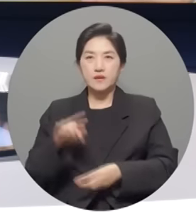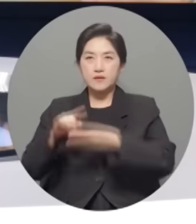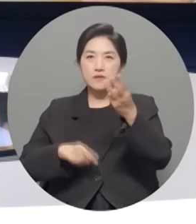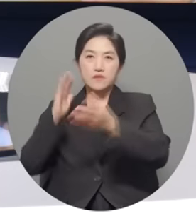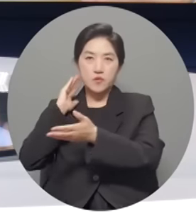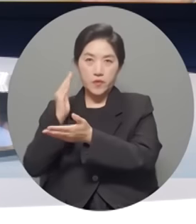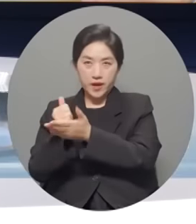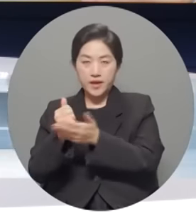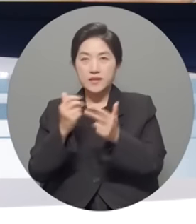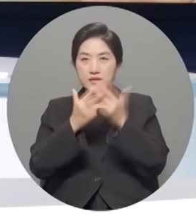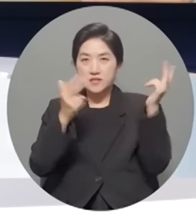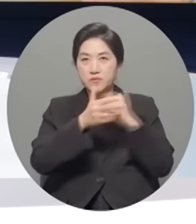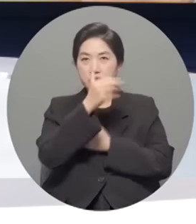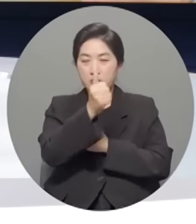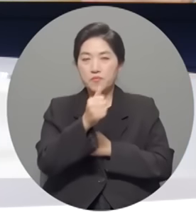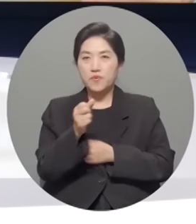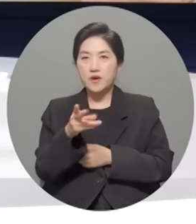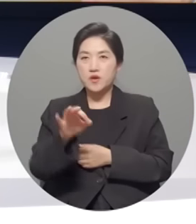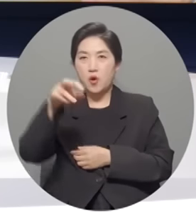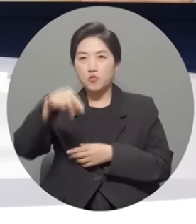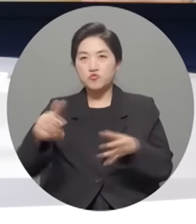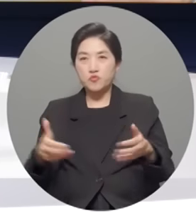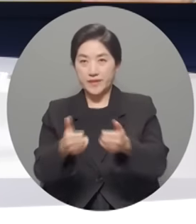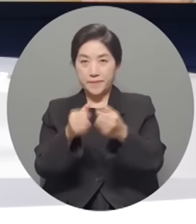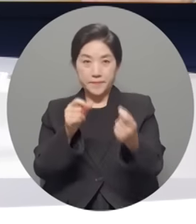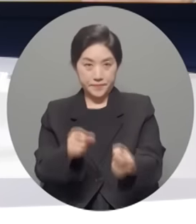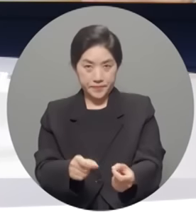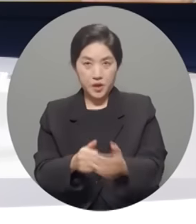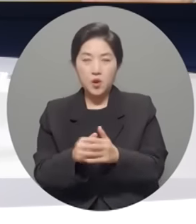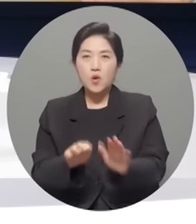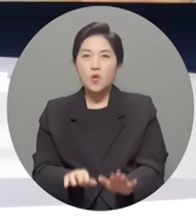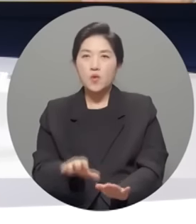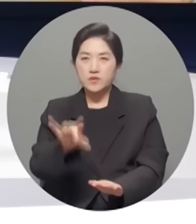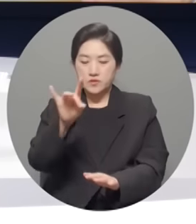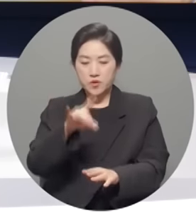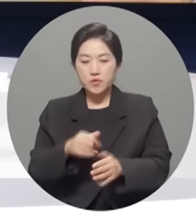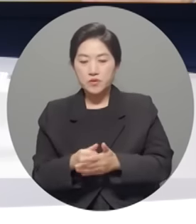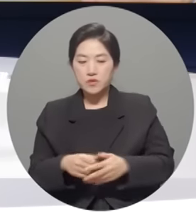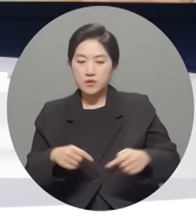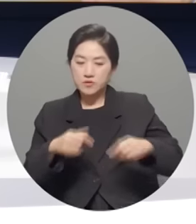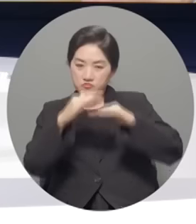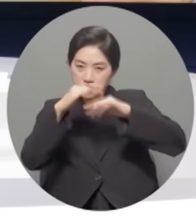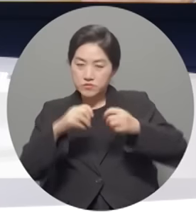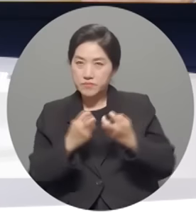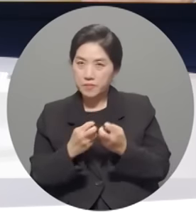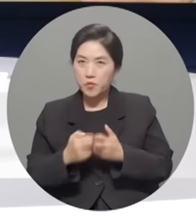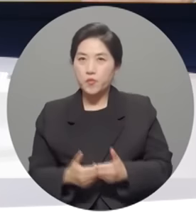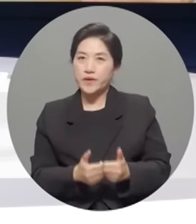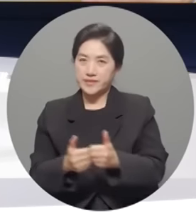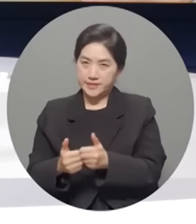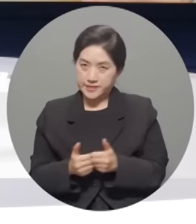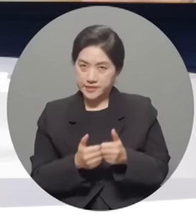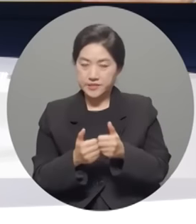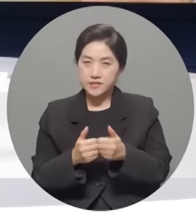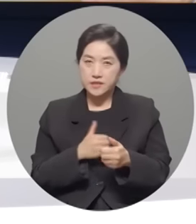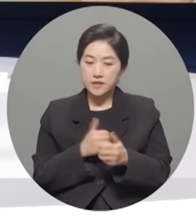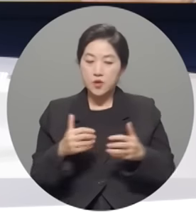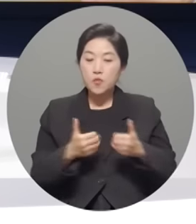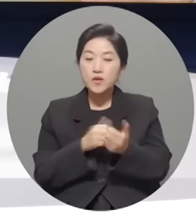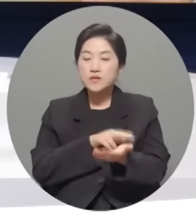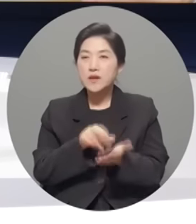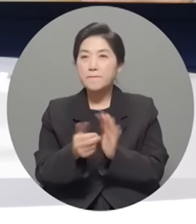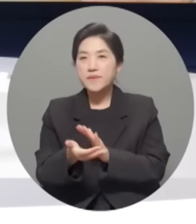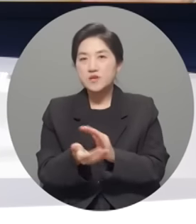윤석열 대통령과 이재명 대표의 영수회담을 앞두고 오늘 첫 실무회동이 열렸습니다. 회담 의제를 사전 조율하는